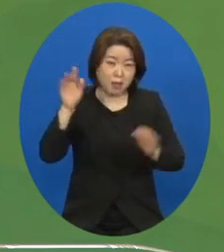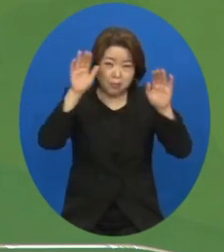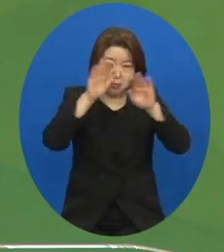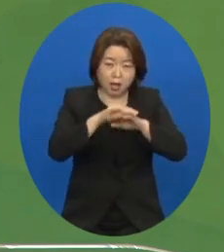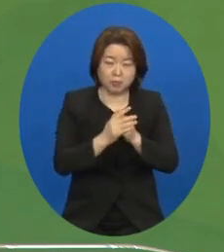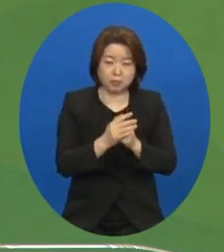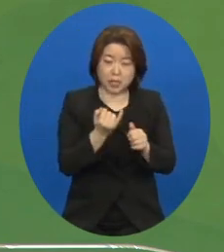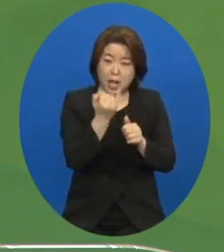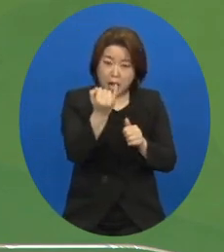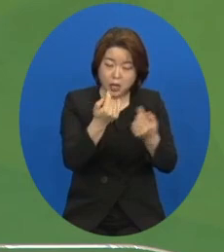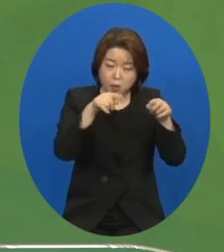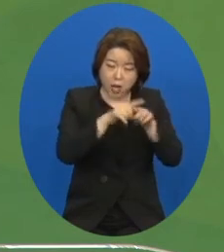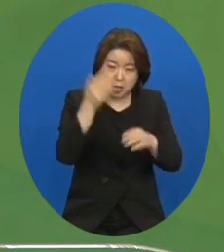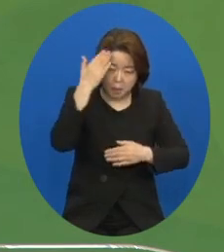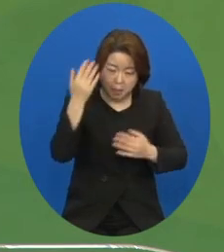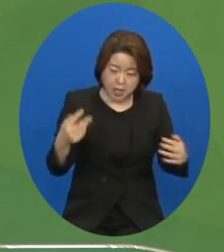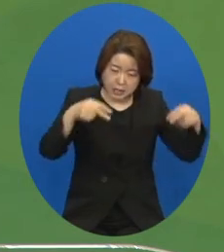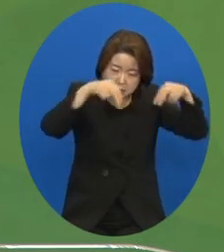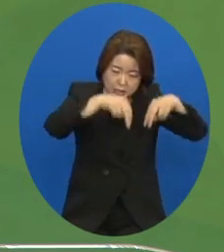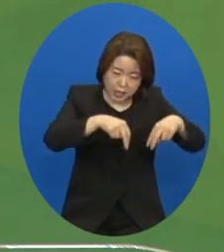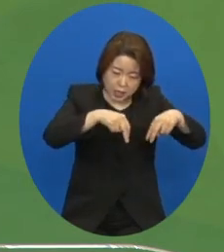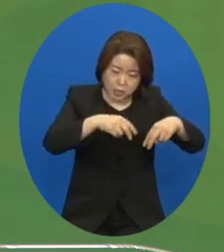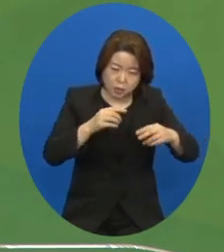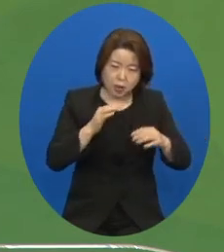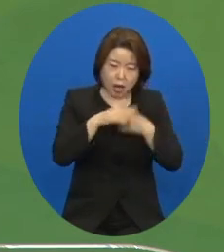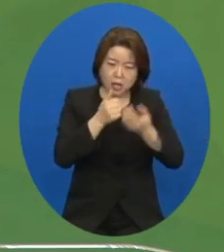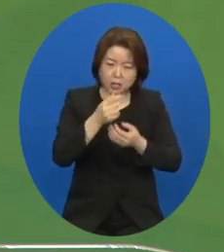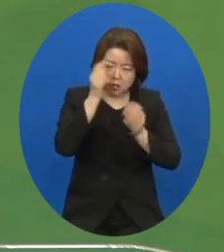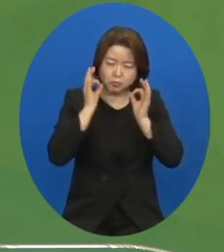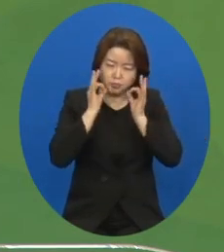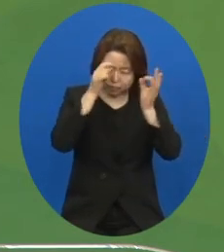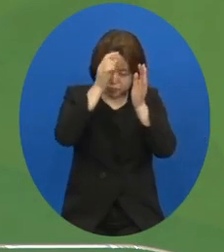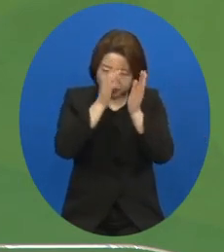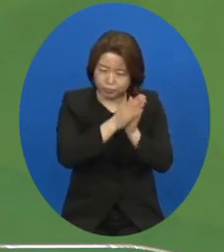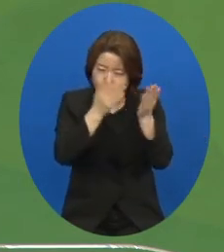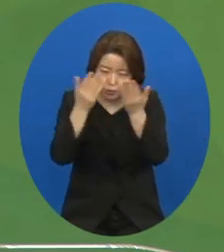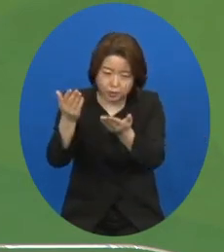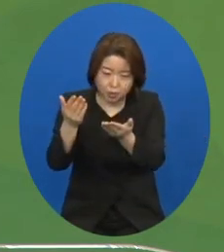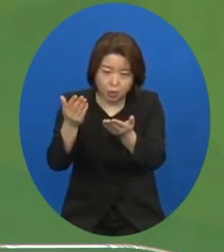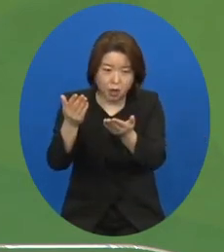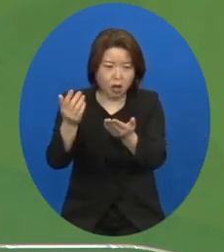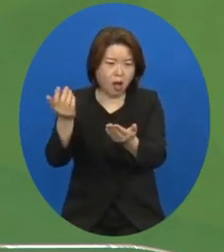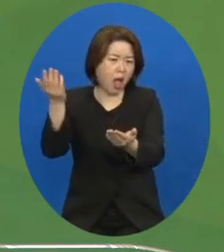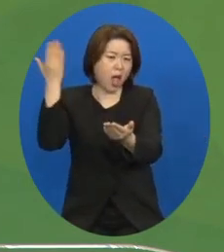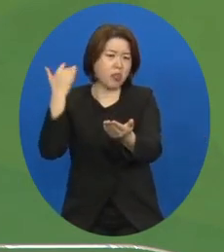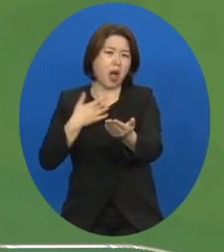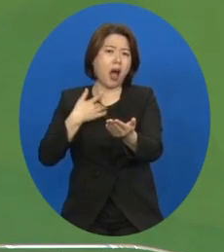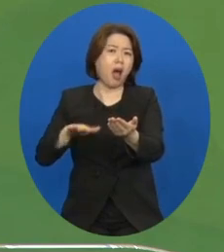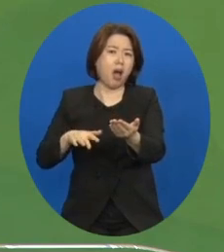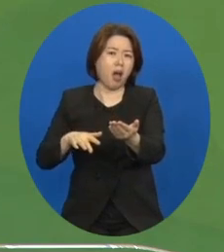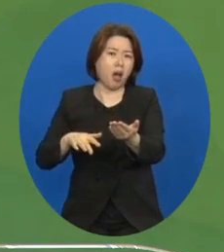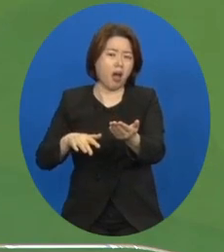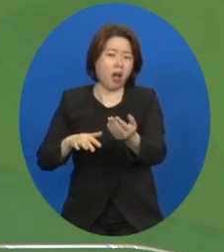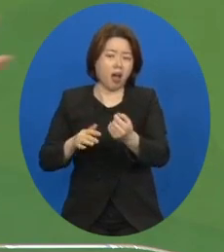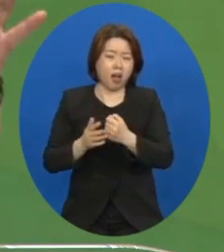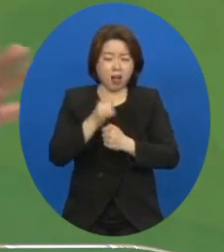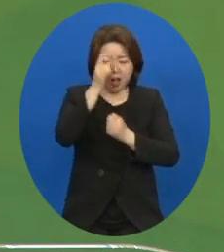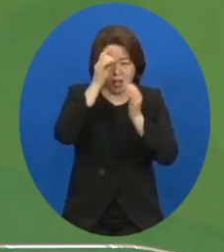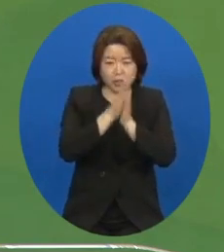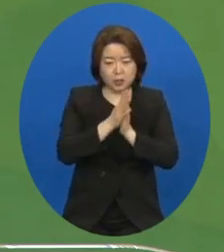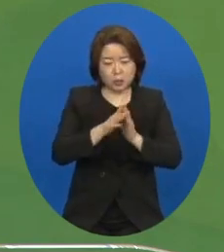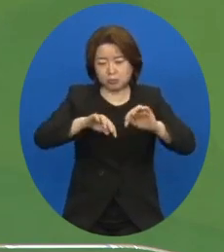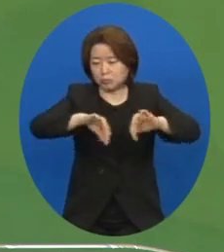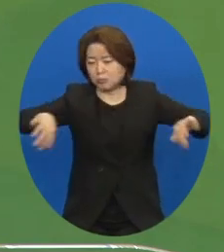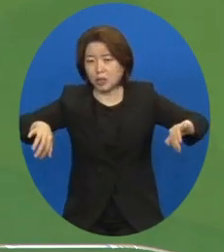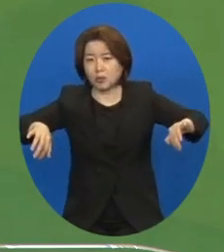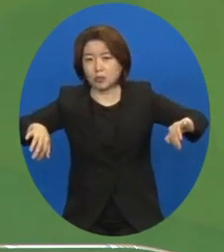아내와 함께 머리를 맞대고 하나님께 간절히 기도하는 것은 그동안에 해본 적도 없고 기도는 그저 따로따로